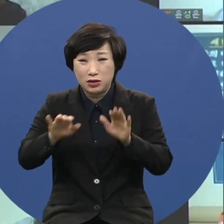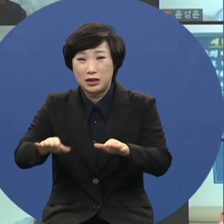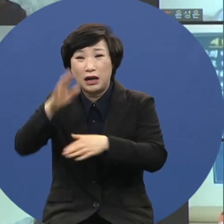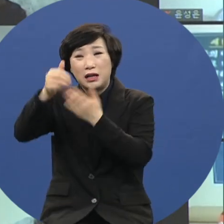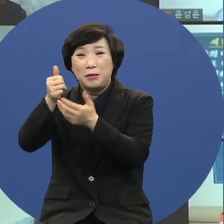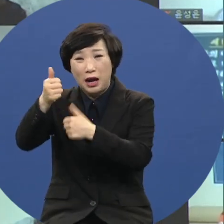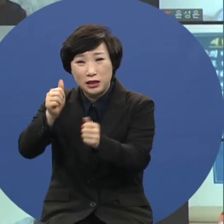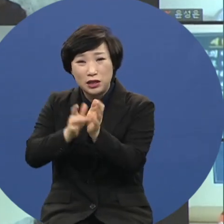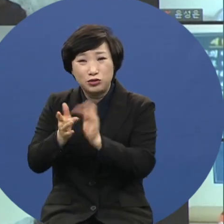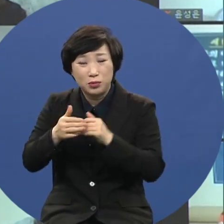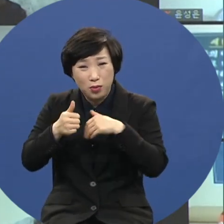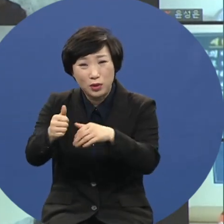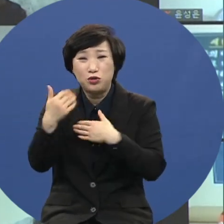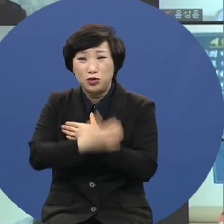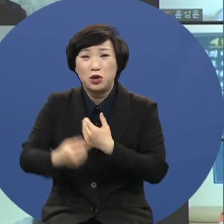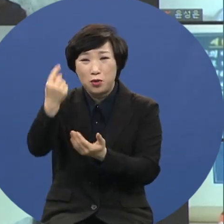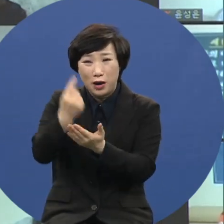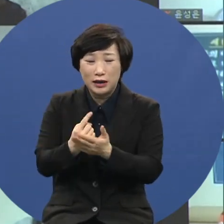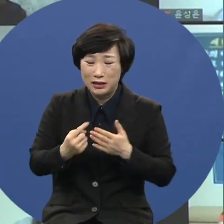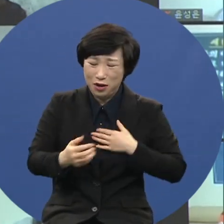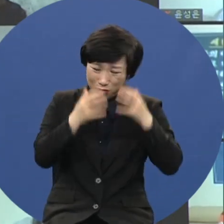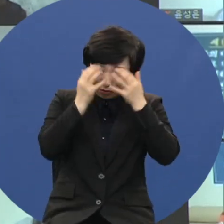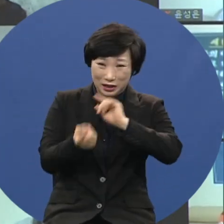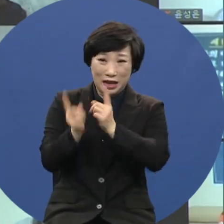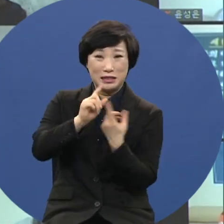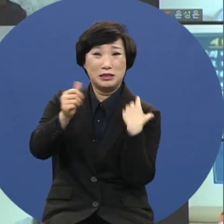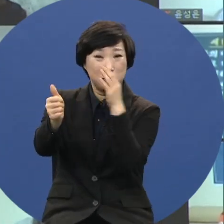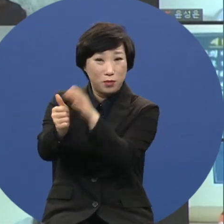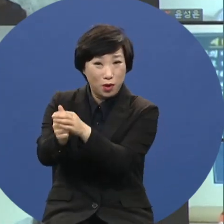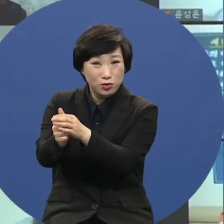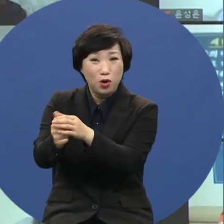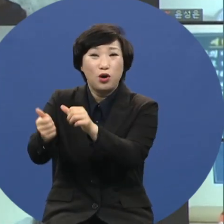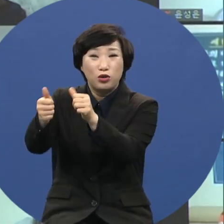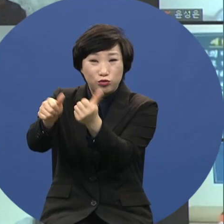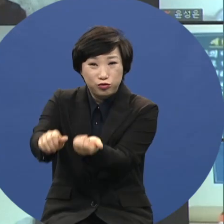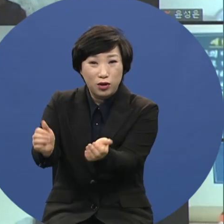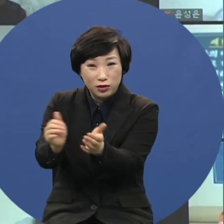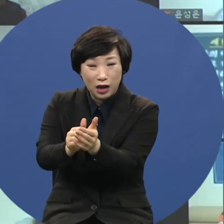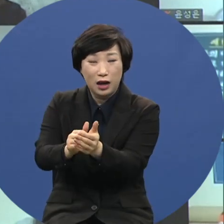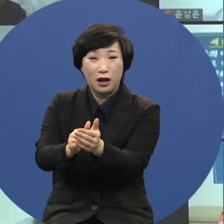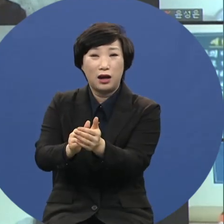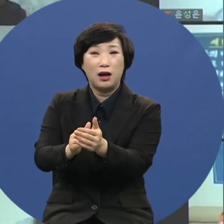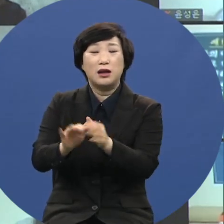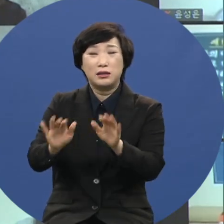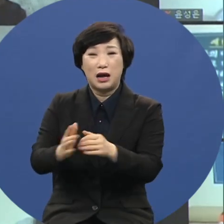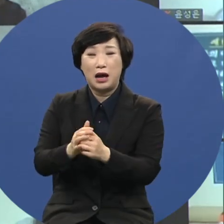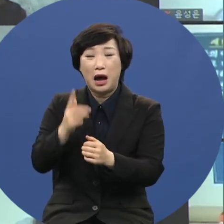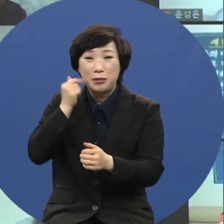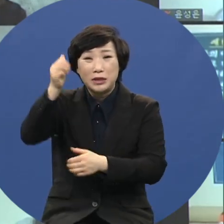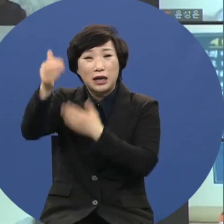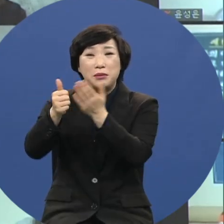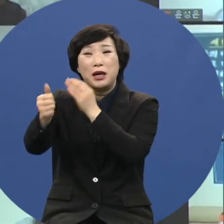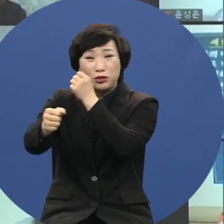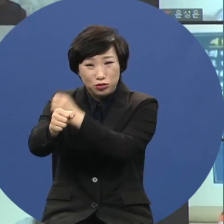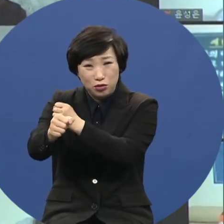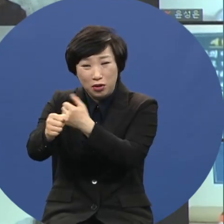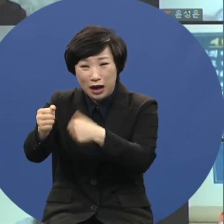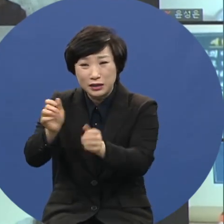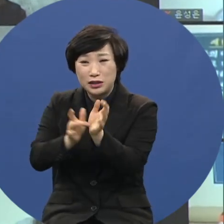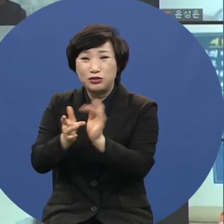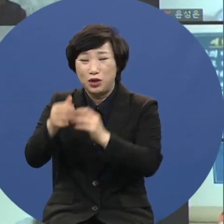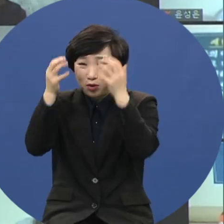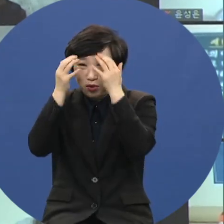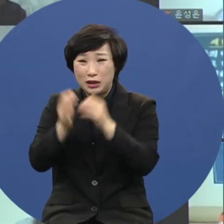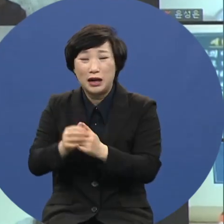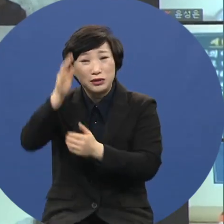보내서 육신을 입게 해서 나의 고통을 대신 짊어지고 이렇게 아들을 죽이시며 아버지의 수고와 아들의